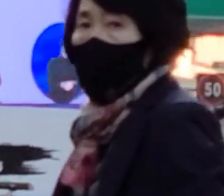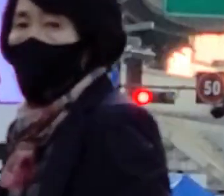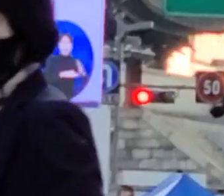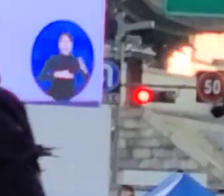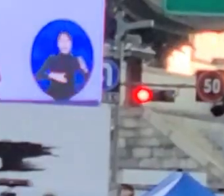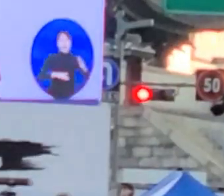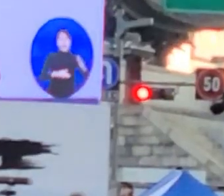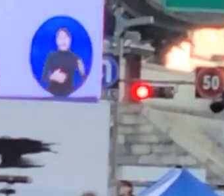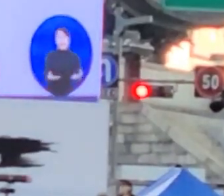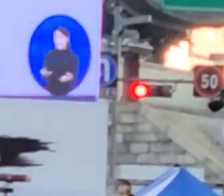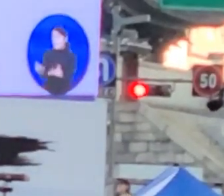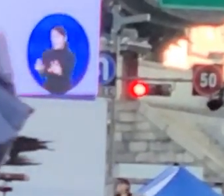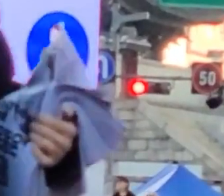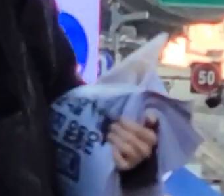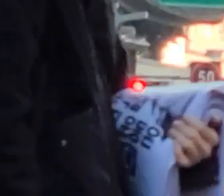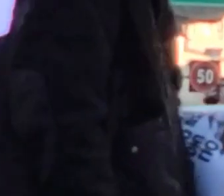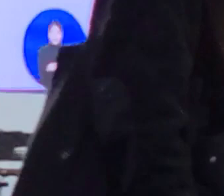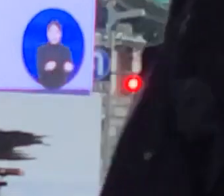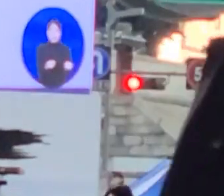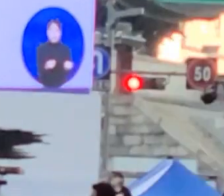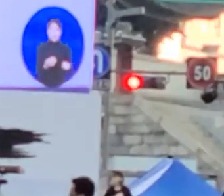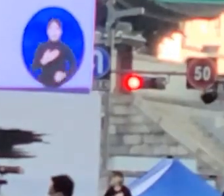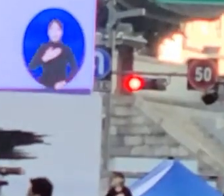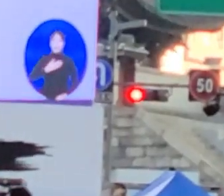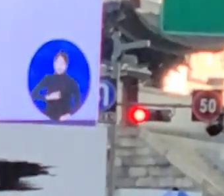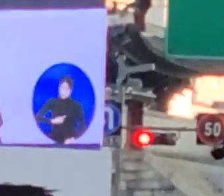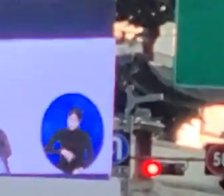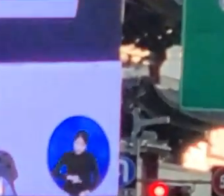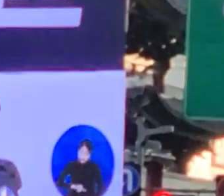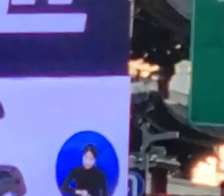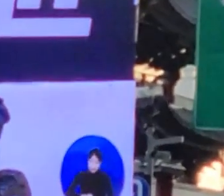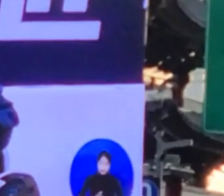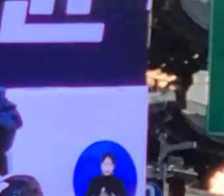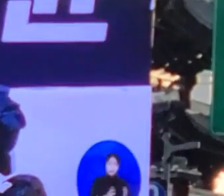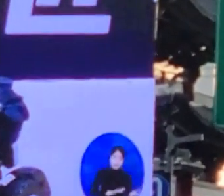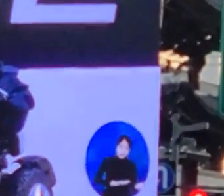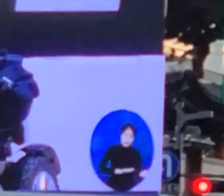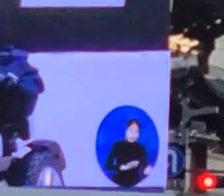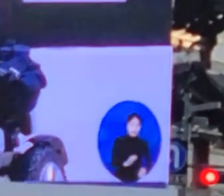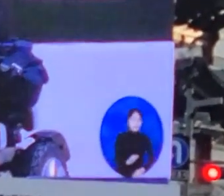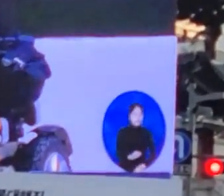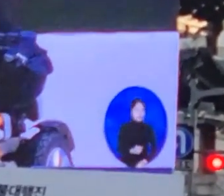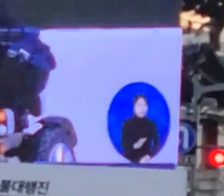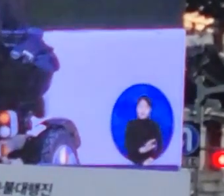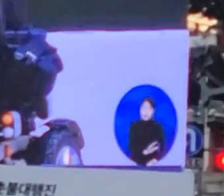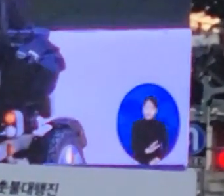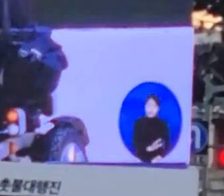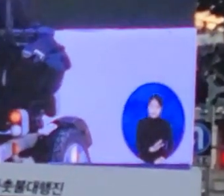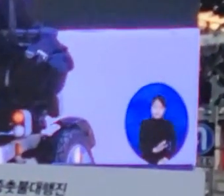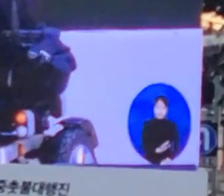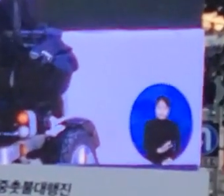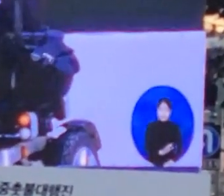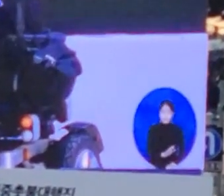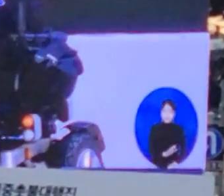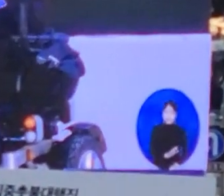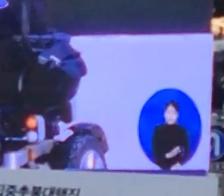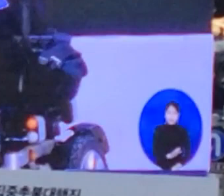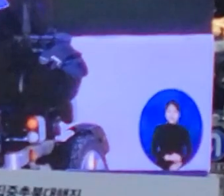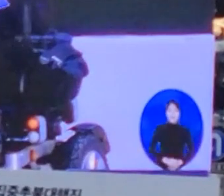많은데, 내 자식은 그 천사를 모면했다 해서 하나님